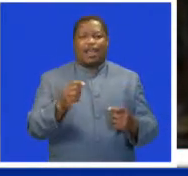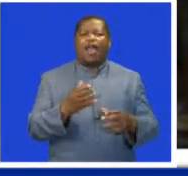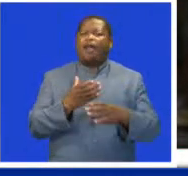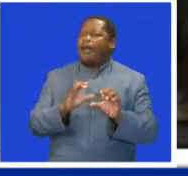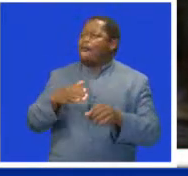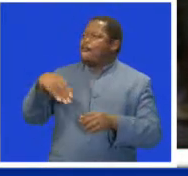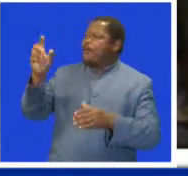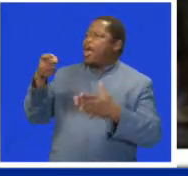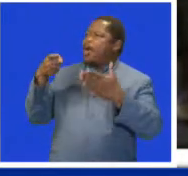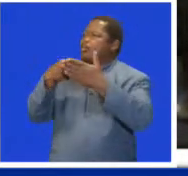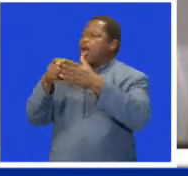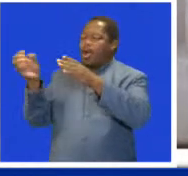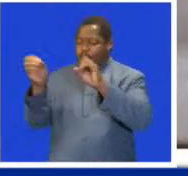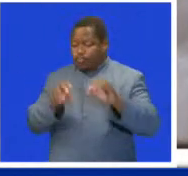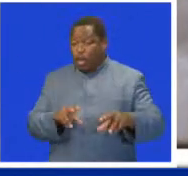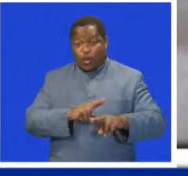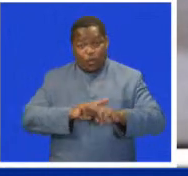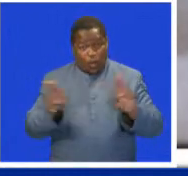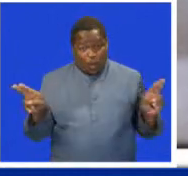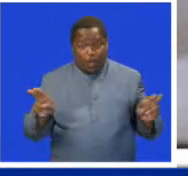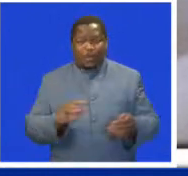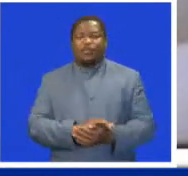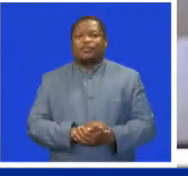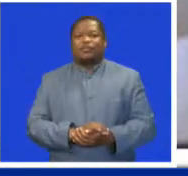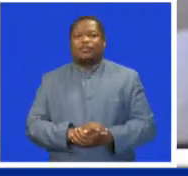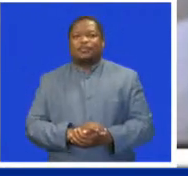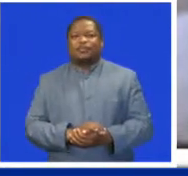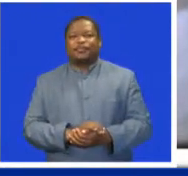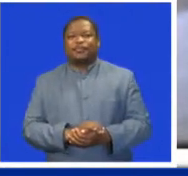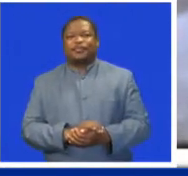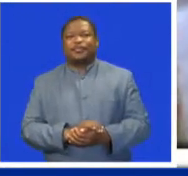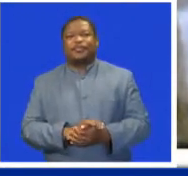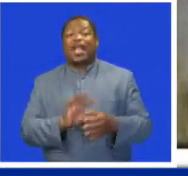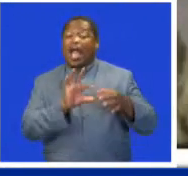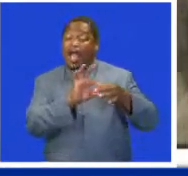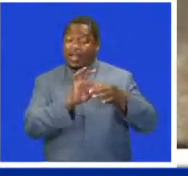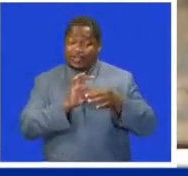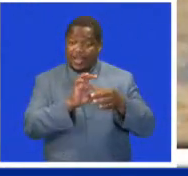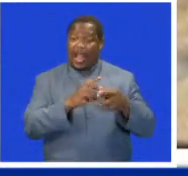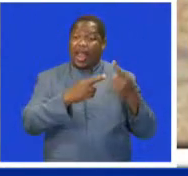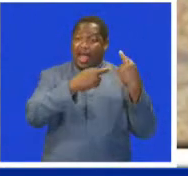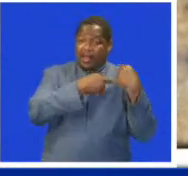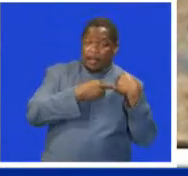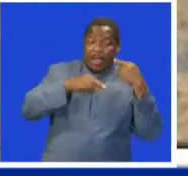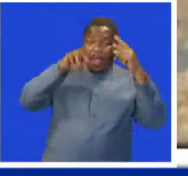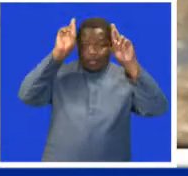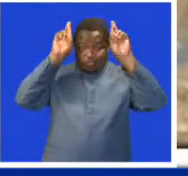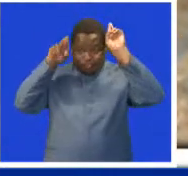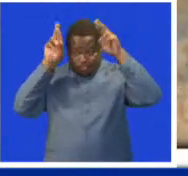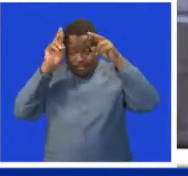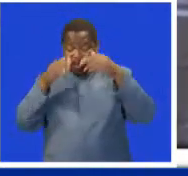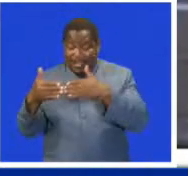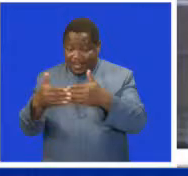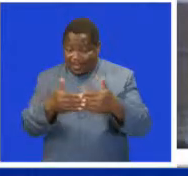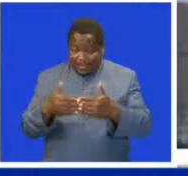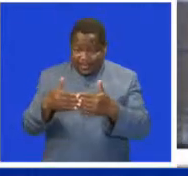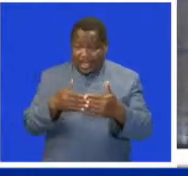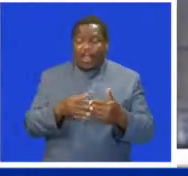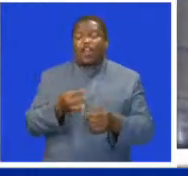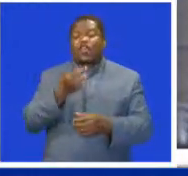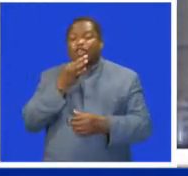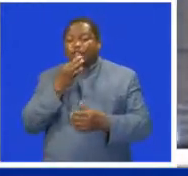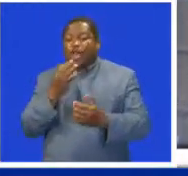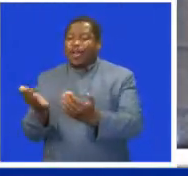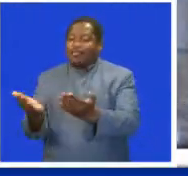ukuba yingcenye yale bhizinisi ikakhulu bamfla basha ngokubanikeda lwadi lale bhizinisi nangetindlela labangasebenta ngato.